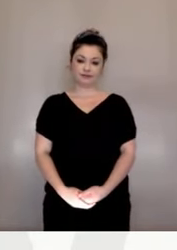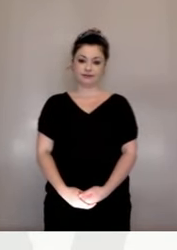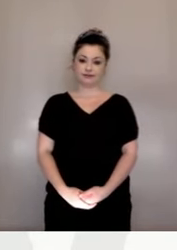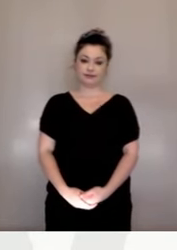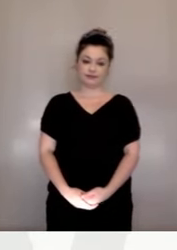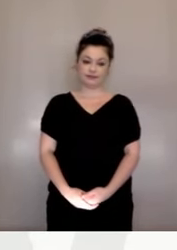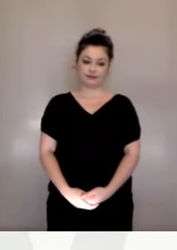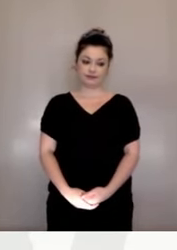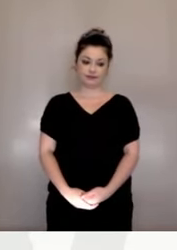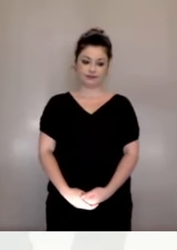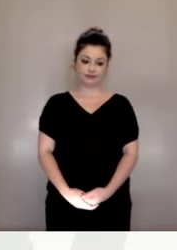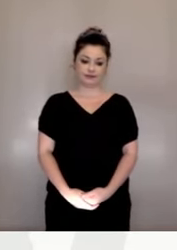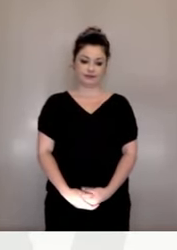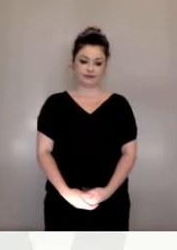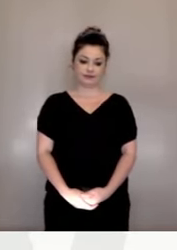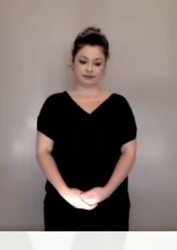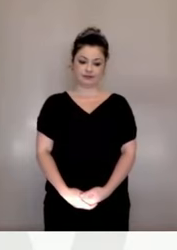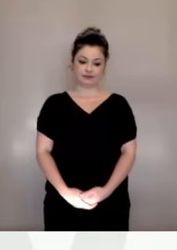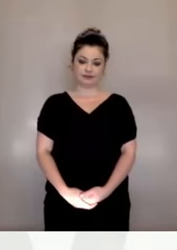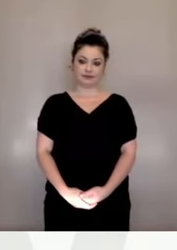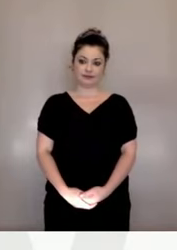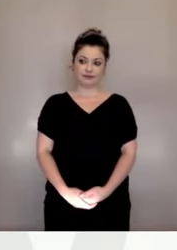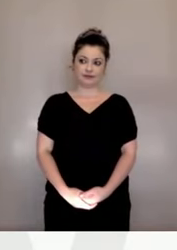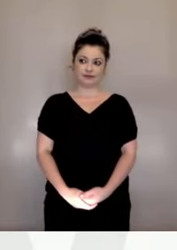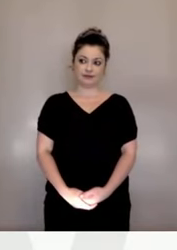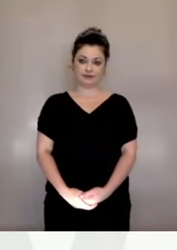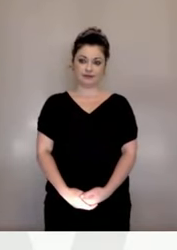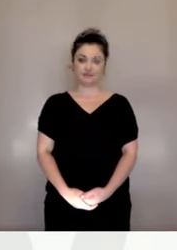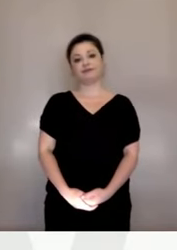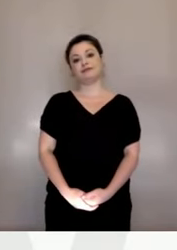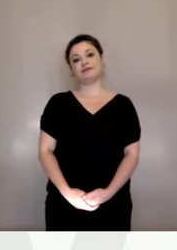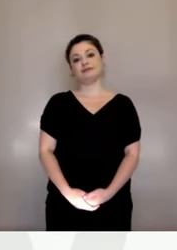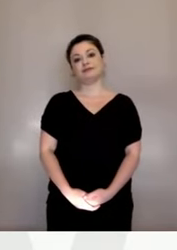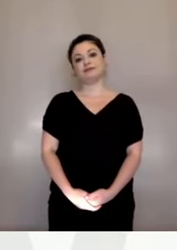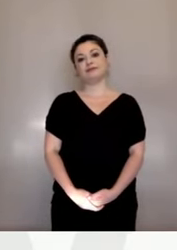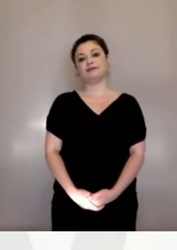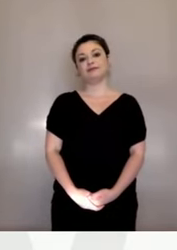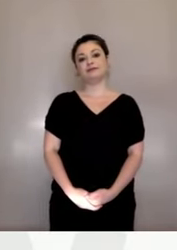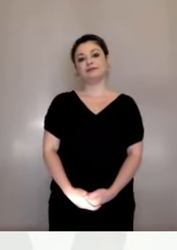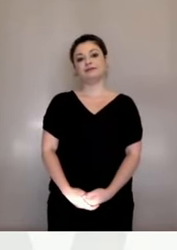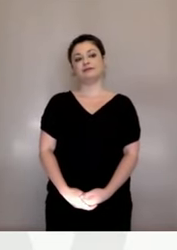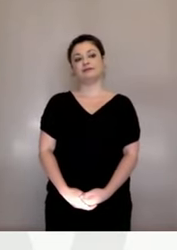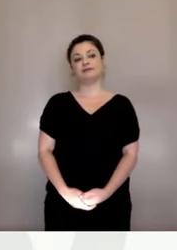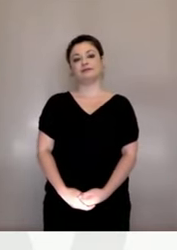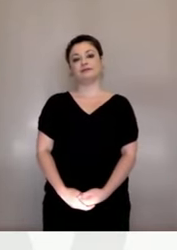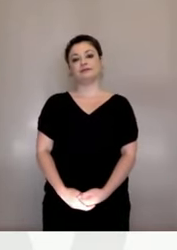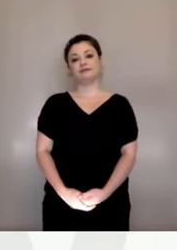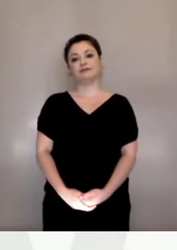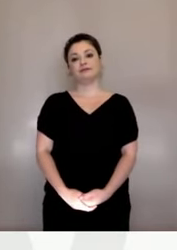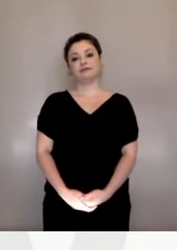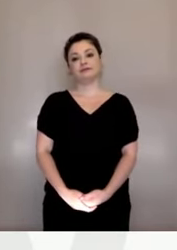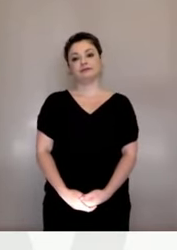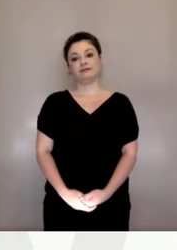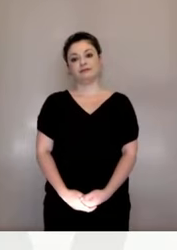communautés qui, comme affirmation d'une liberté de l'individu, puisqu'elle n'appartient pas à des entités collectives comme